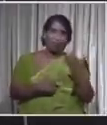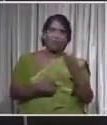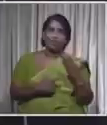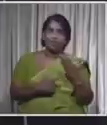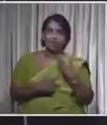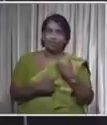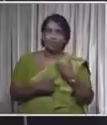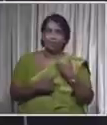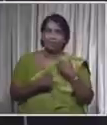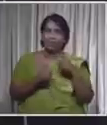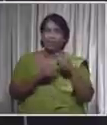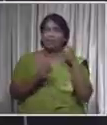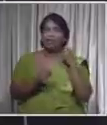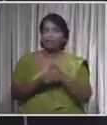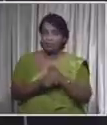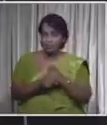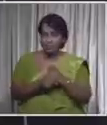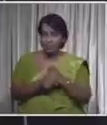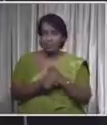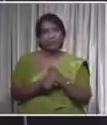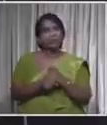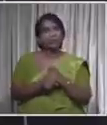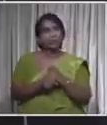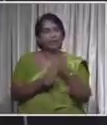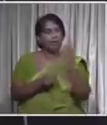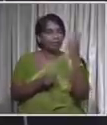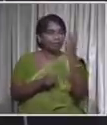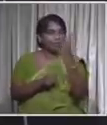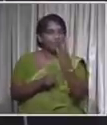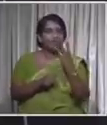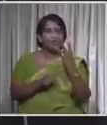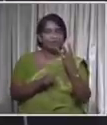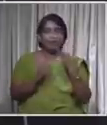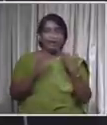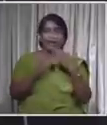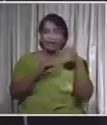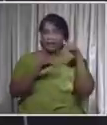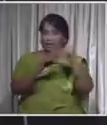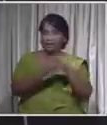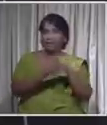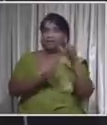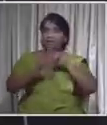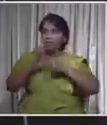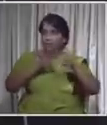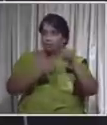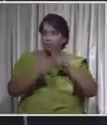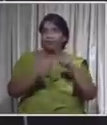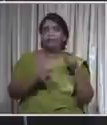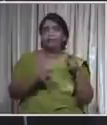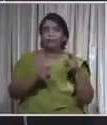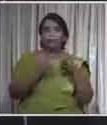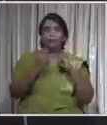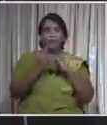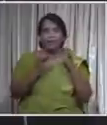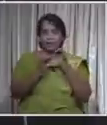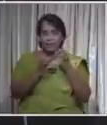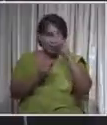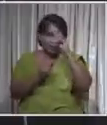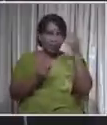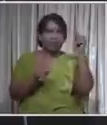අපි මමයි දීජේ දිනේෂ් ගුණවර්ධන මහත්තයයි තව එක්කෙනෙකුයි අපි දිනේෂ් ගුණවර්ධන මහත්තයලා ගෙදරක රැස්වීමක් තිබ්බා අපේ එස්බී මහත්තයා තාව